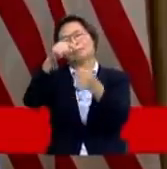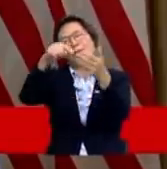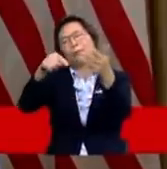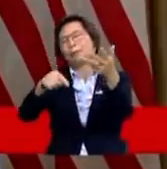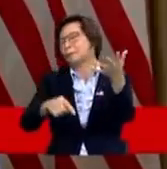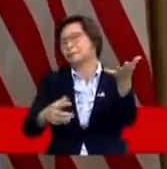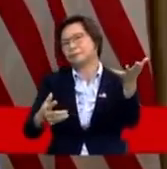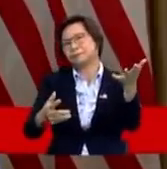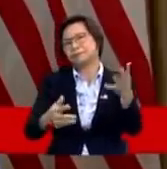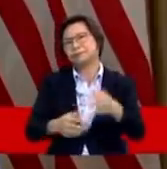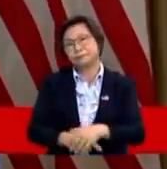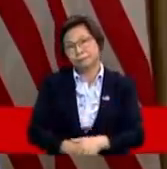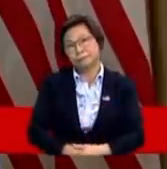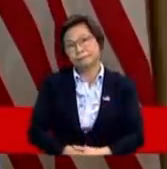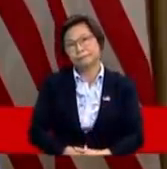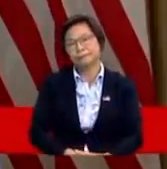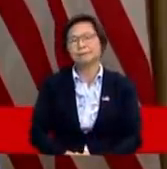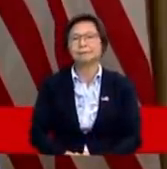sebagainya